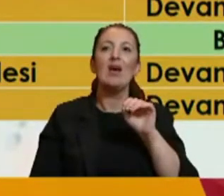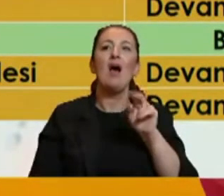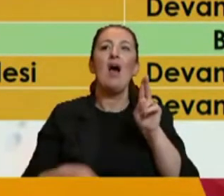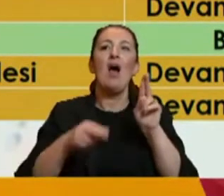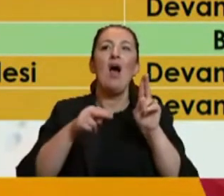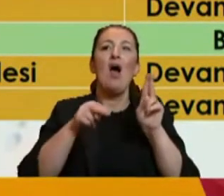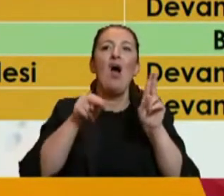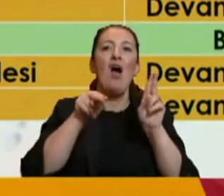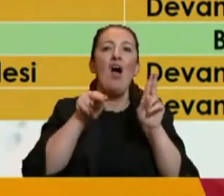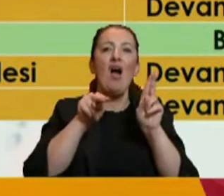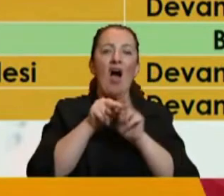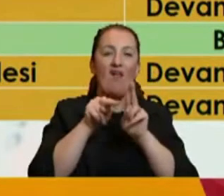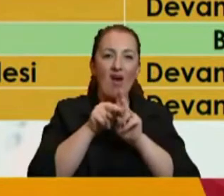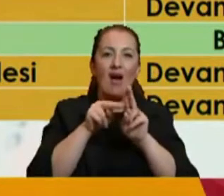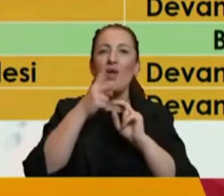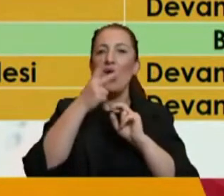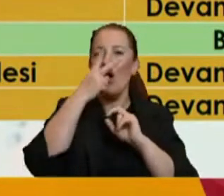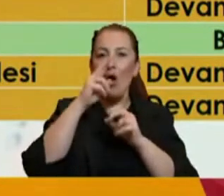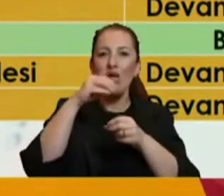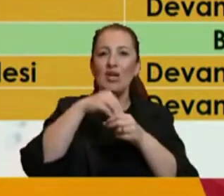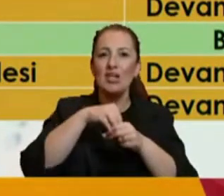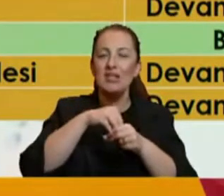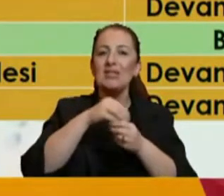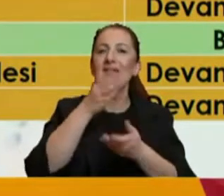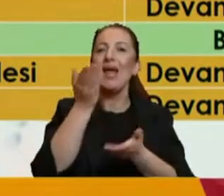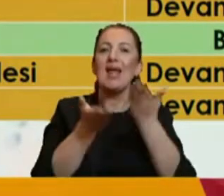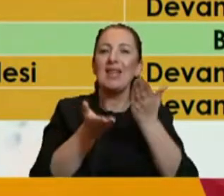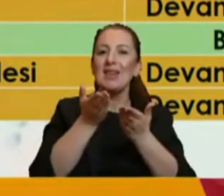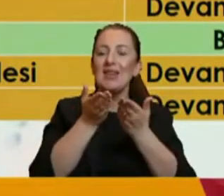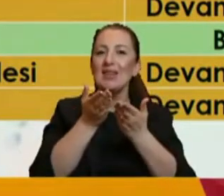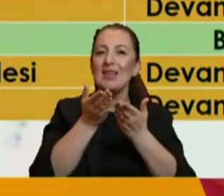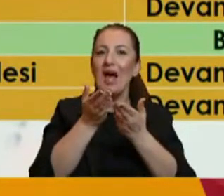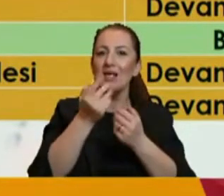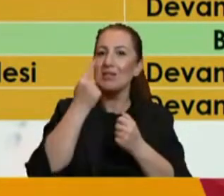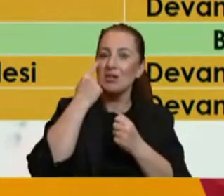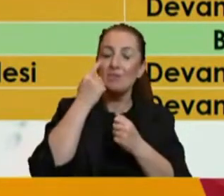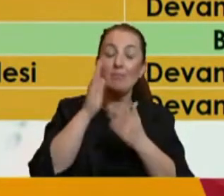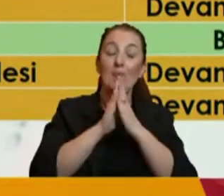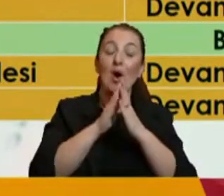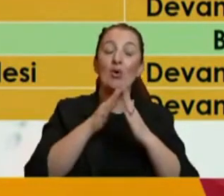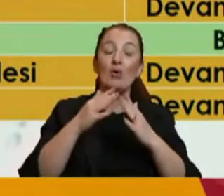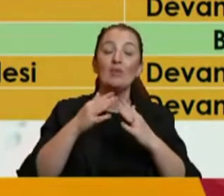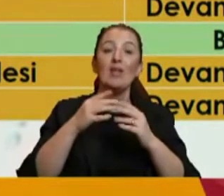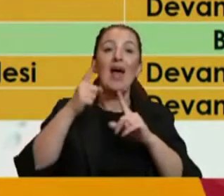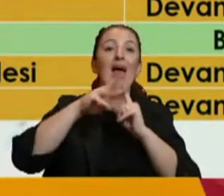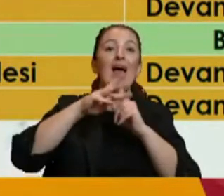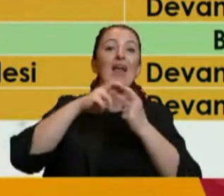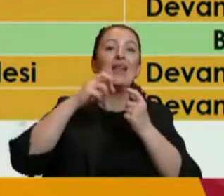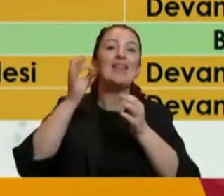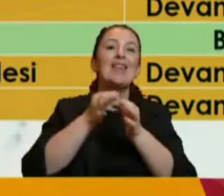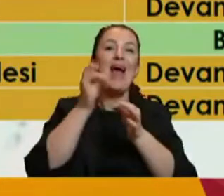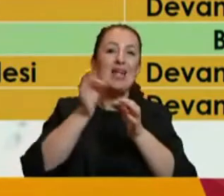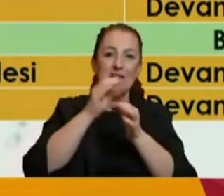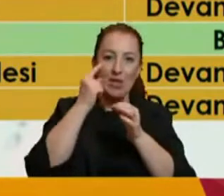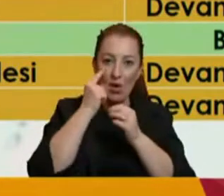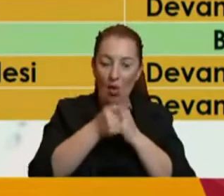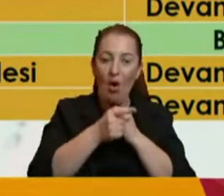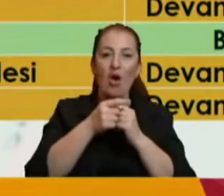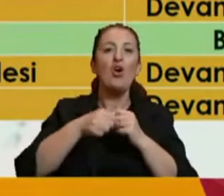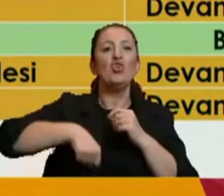Kavaklı Köyü içi terzi Sokak Ortaköy Deresi devam ediyor çanta Deresi bitti